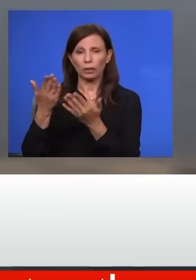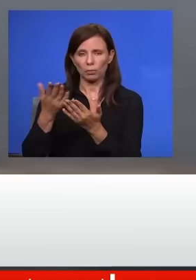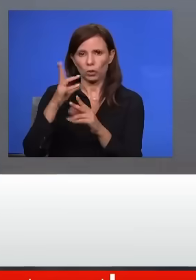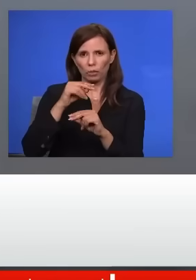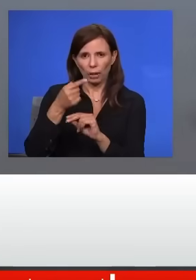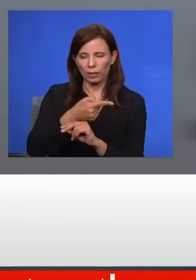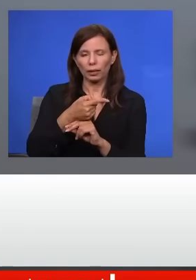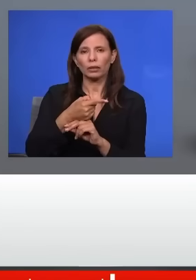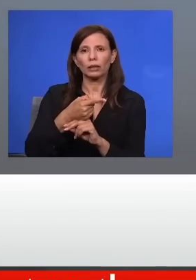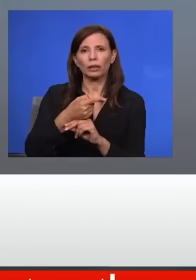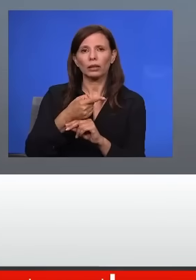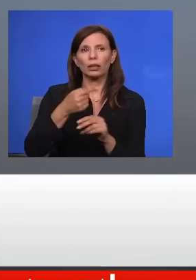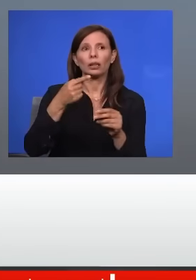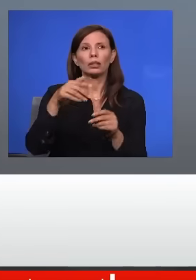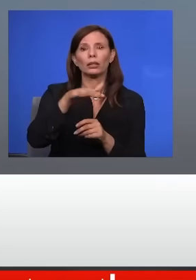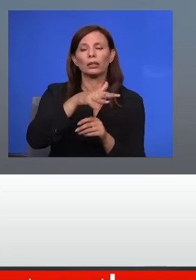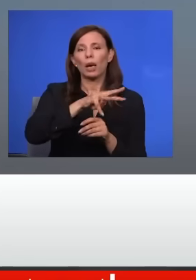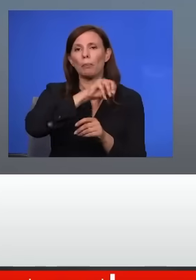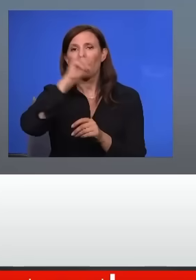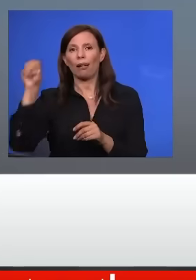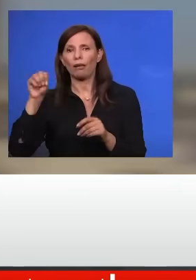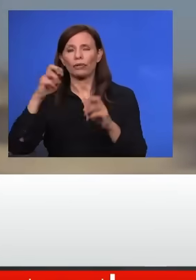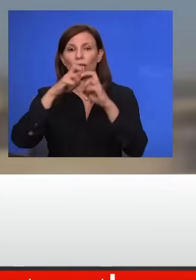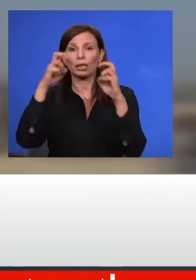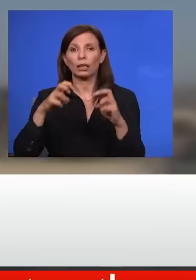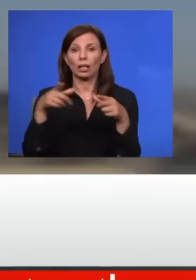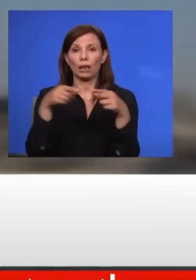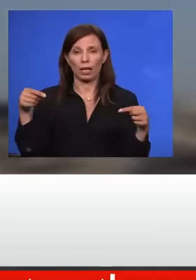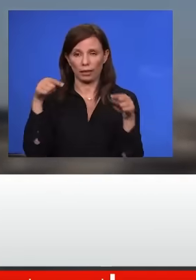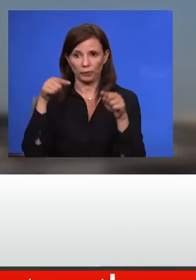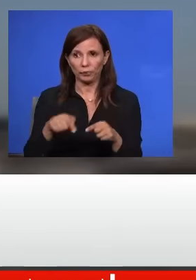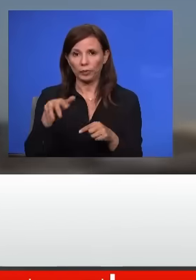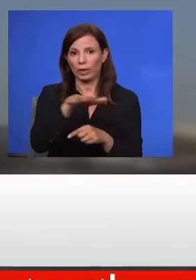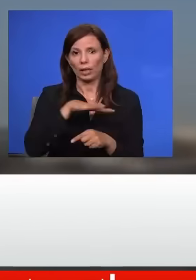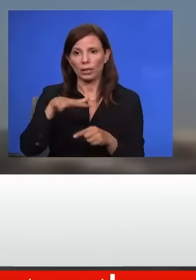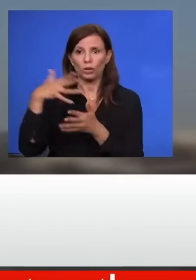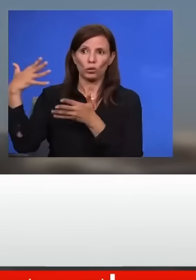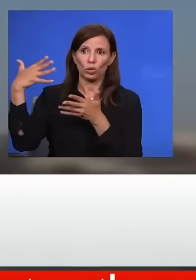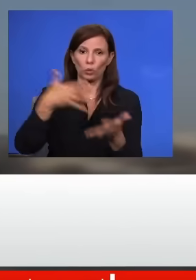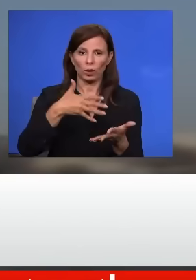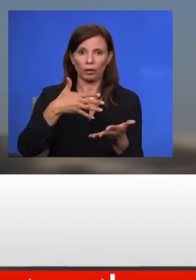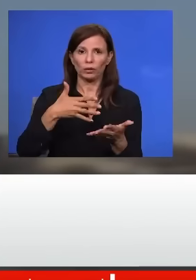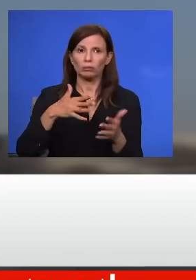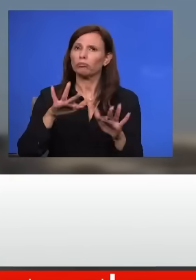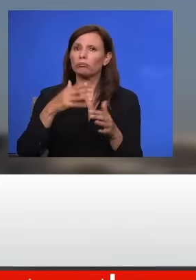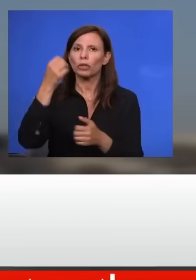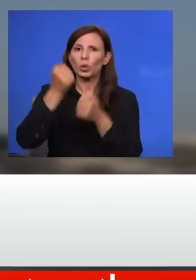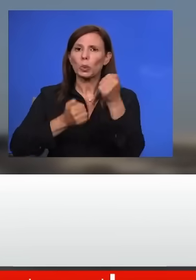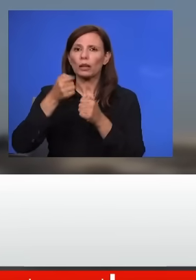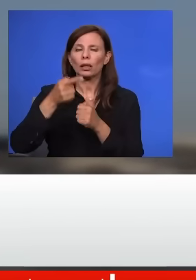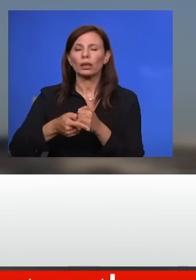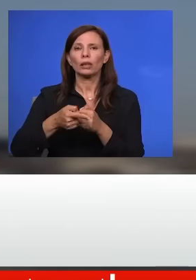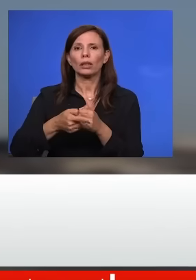את מערב העיר עזה, זה האזור בעצם שמותקף, כאשר מה שהותקף שם זה קומפלקס